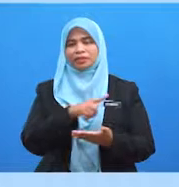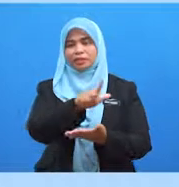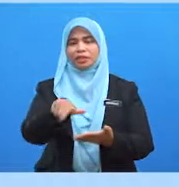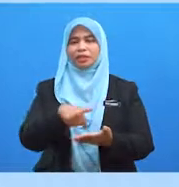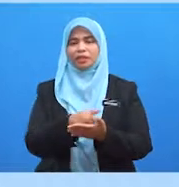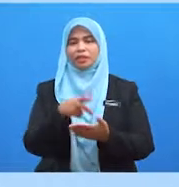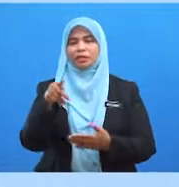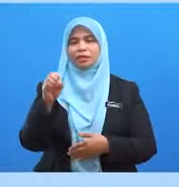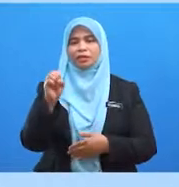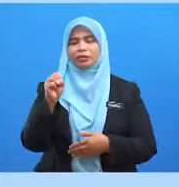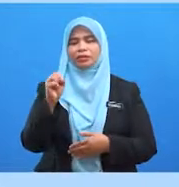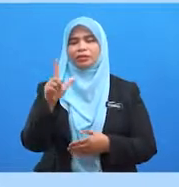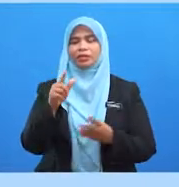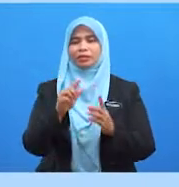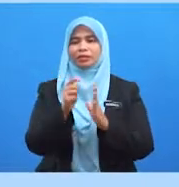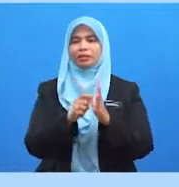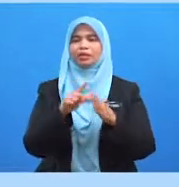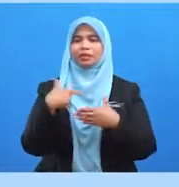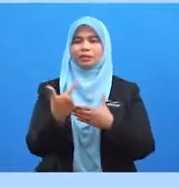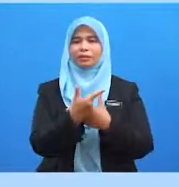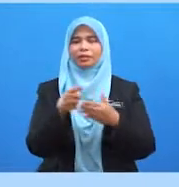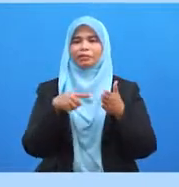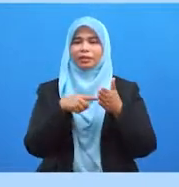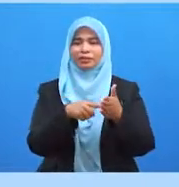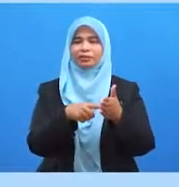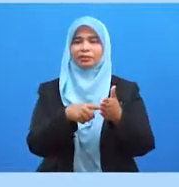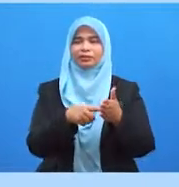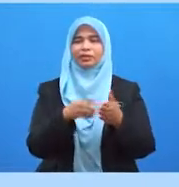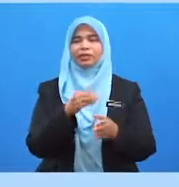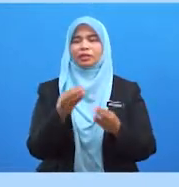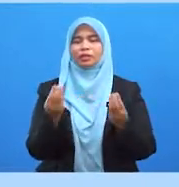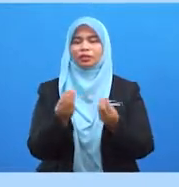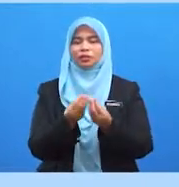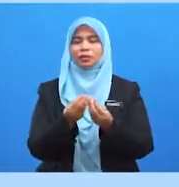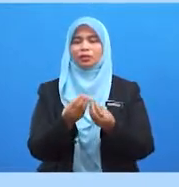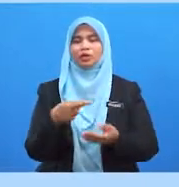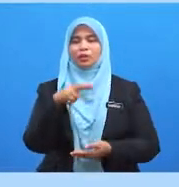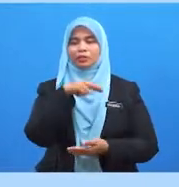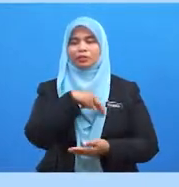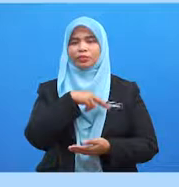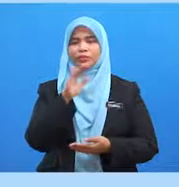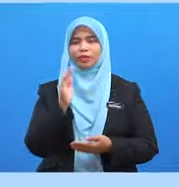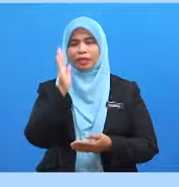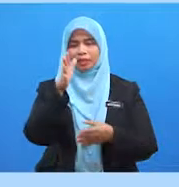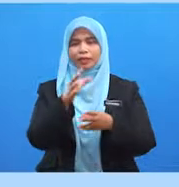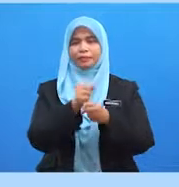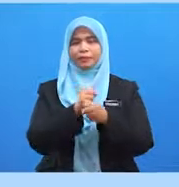yang terlibat ditunjukkan dan kadar keuntungan yang bakal diperoleh.